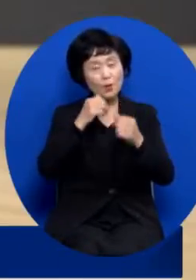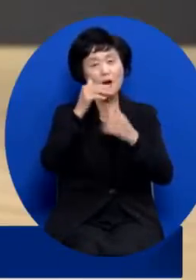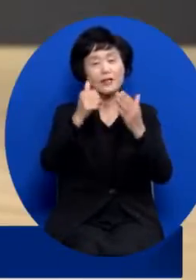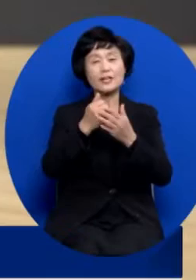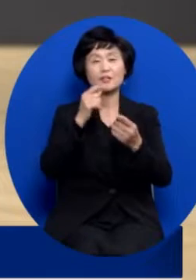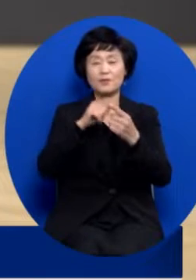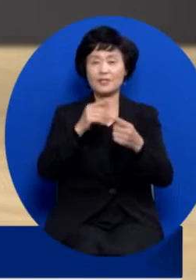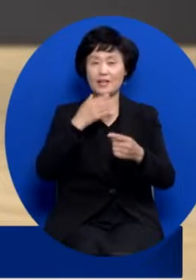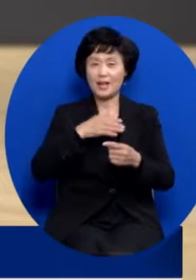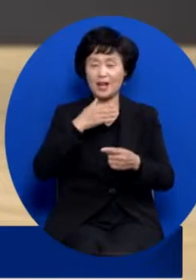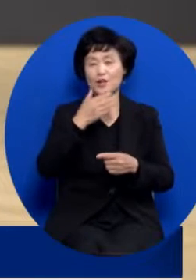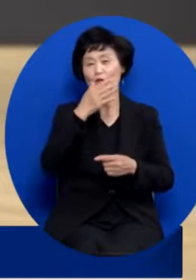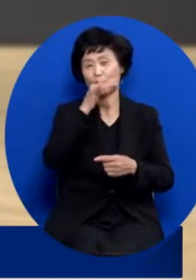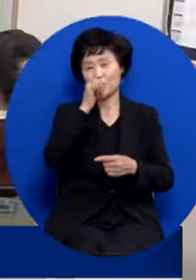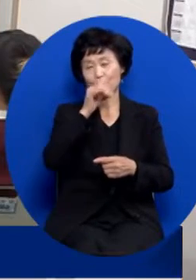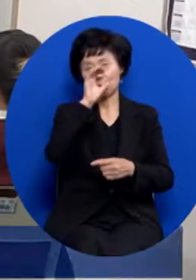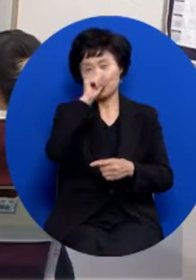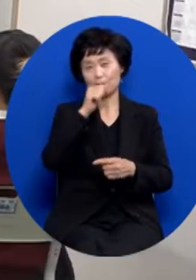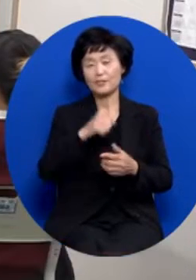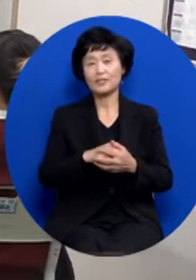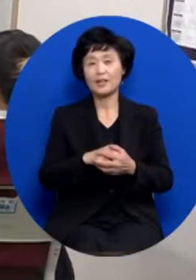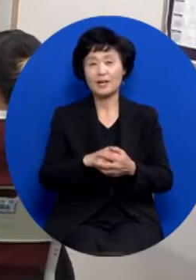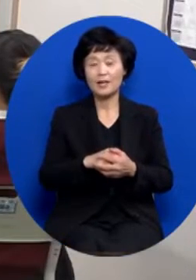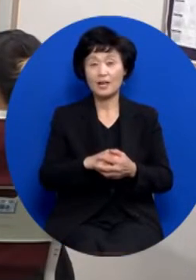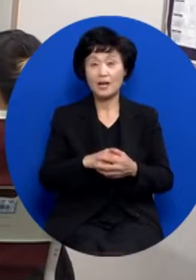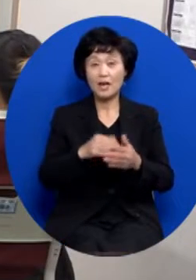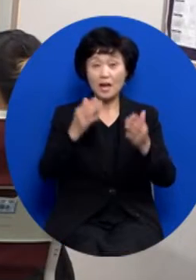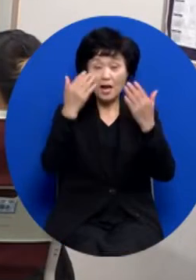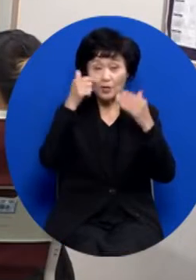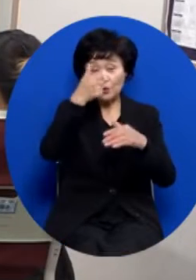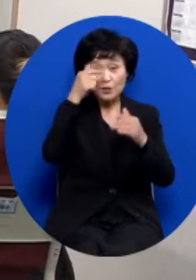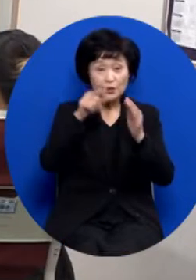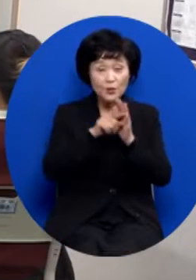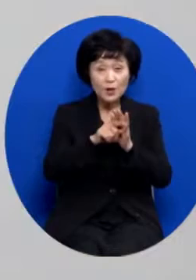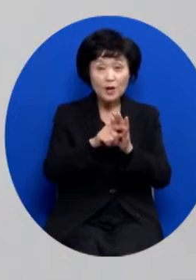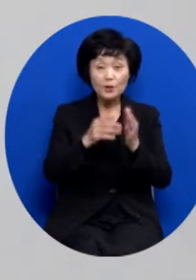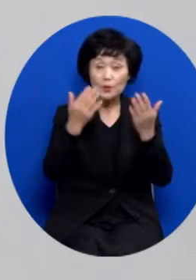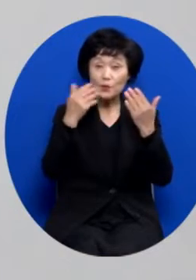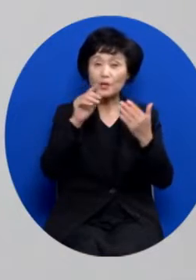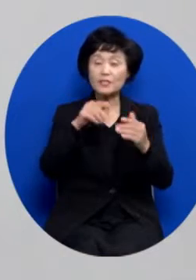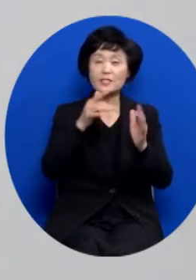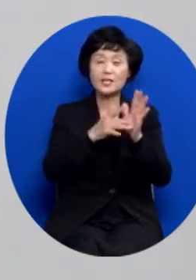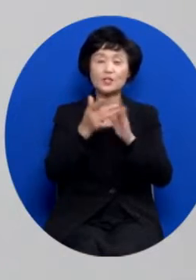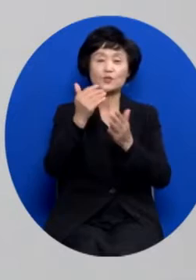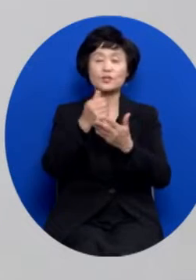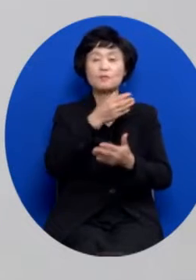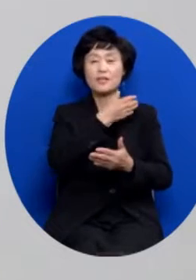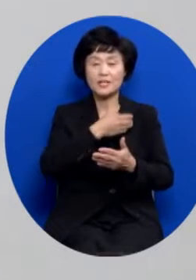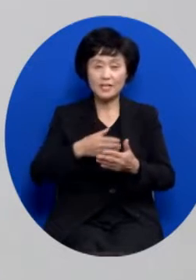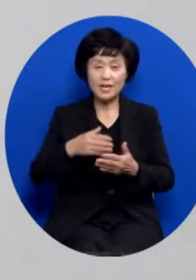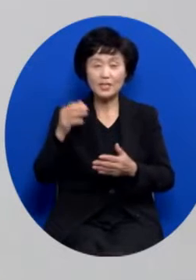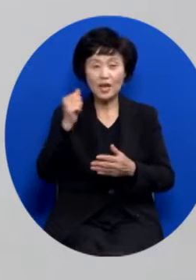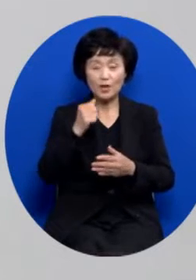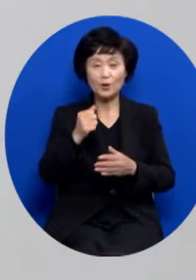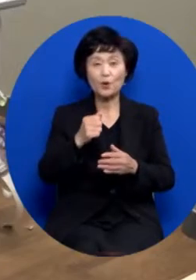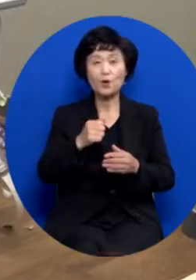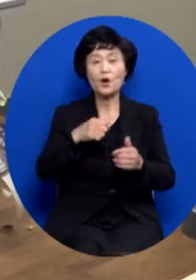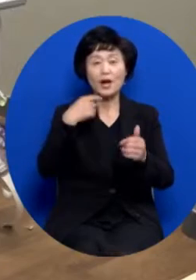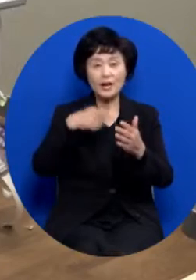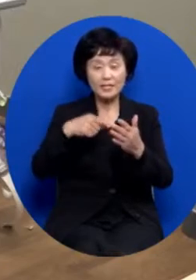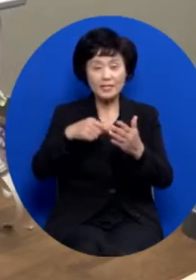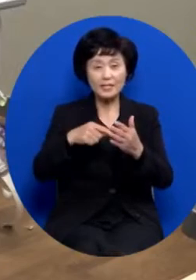더 알아갈 수 있어서 좋아요. 베리타스 기독학교는 예수님의 제자로 발자취를 남기는 다음